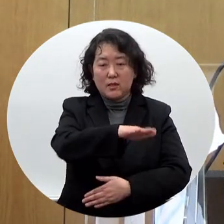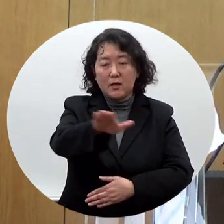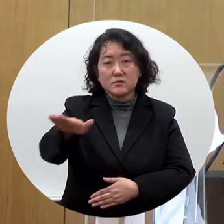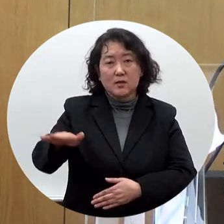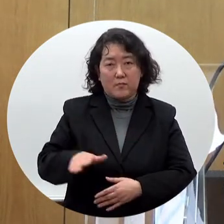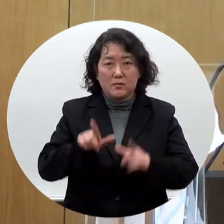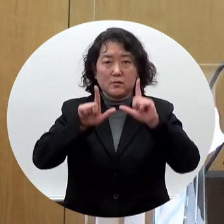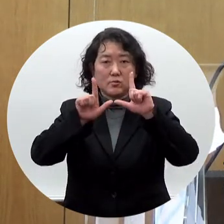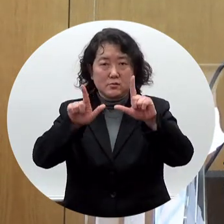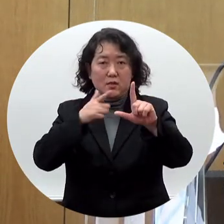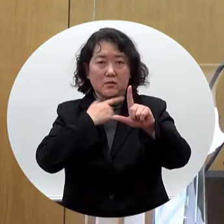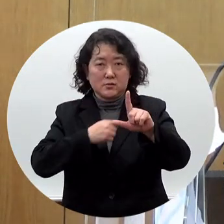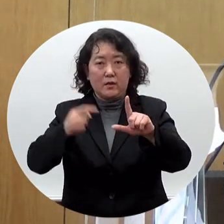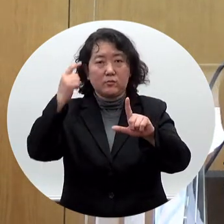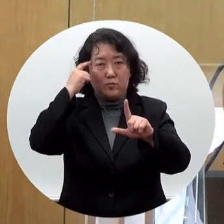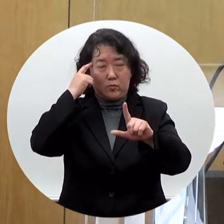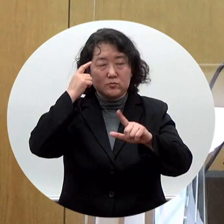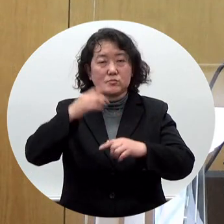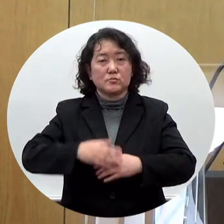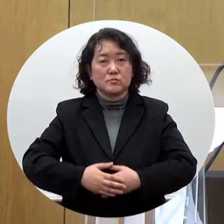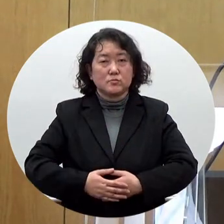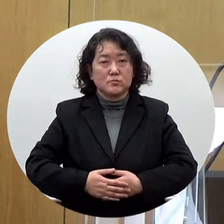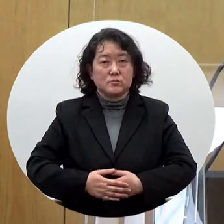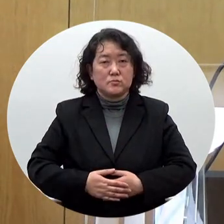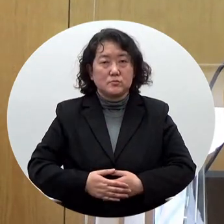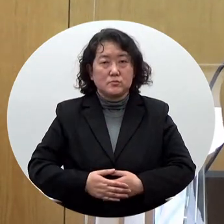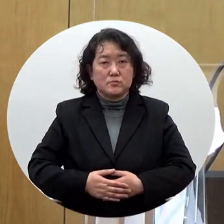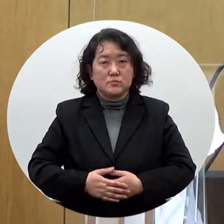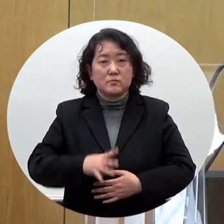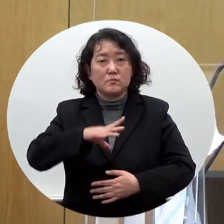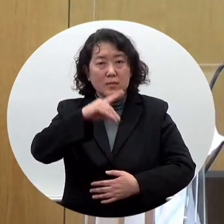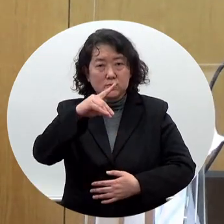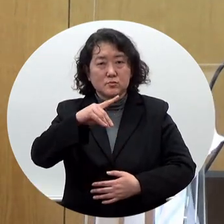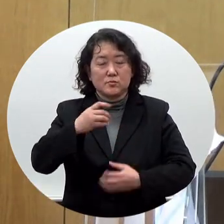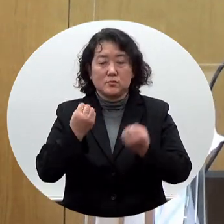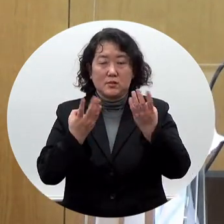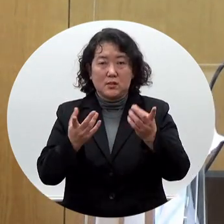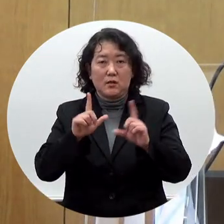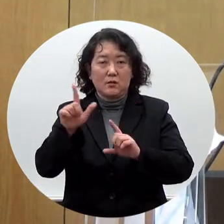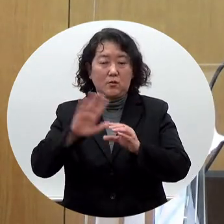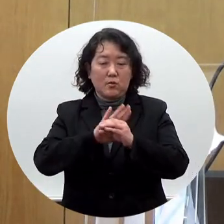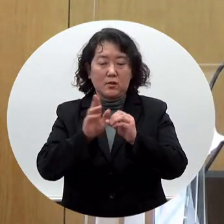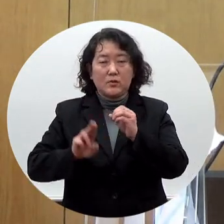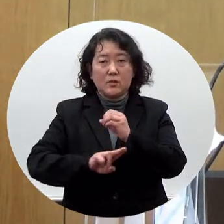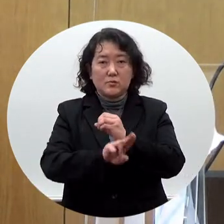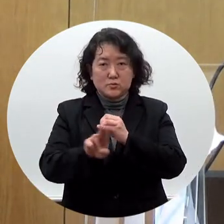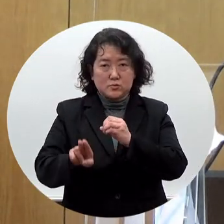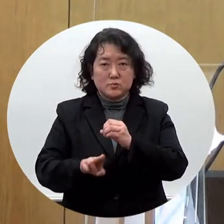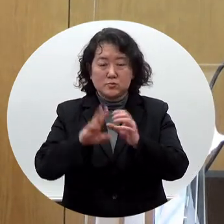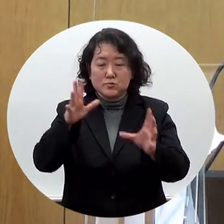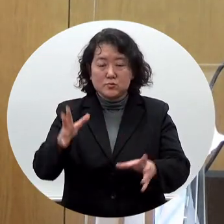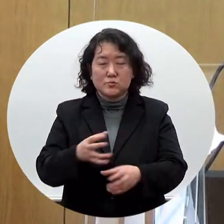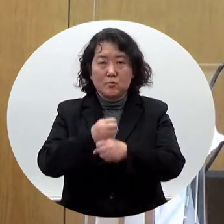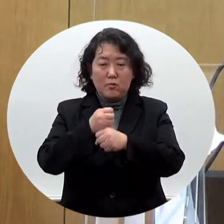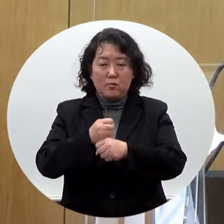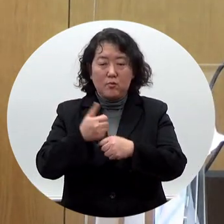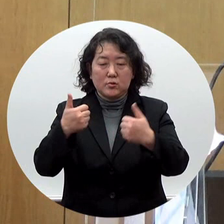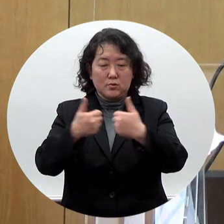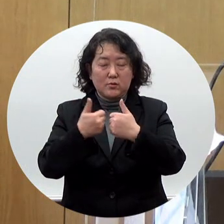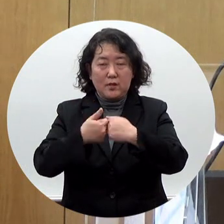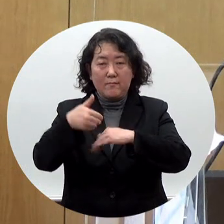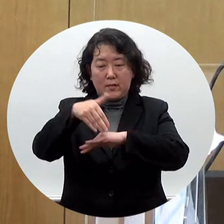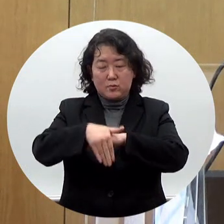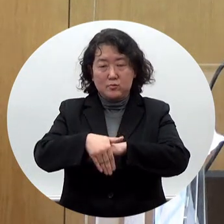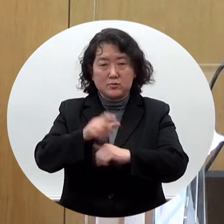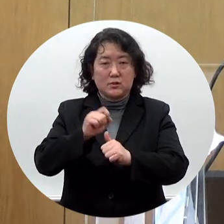お伝えをさせていただきたいと思います。まず、新型コロナウイルス総合相談窓口の設